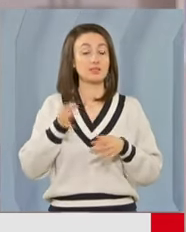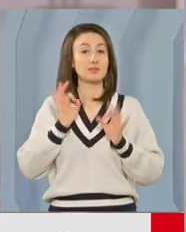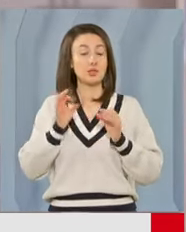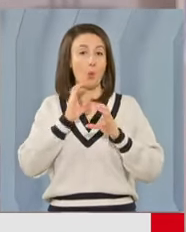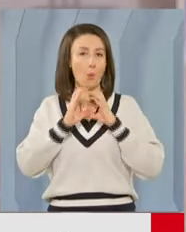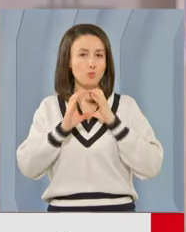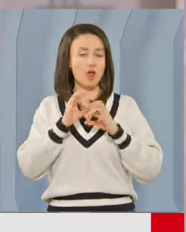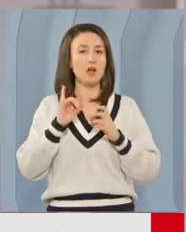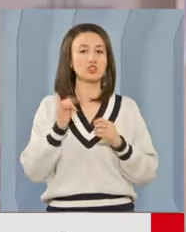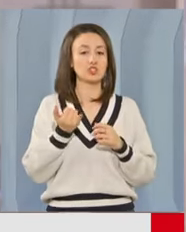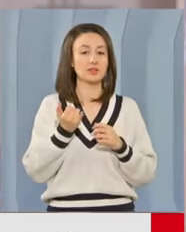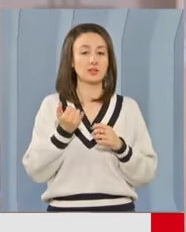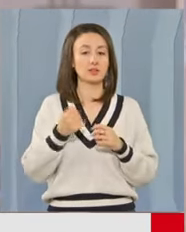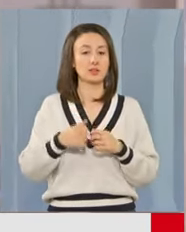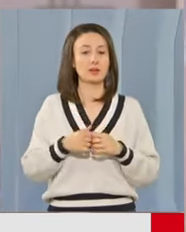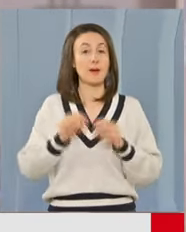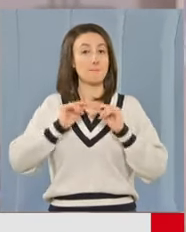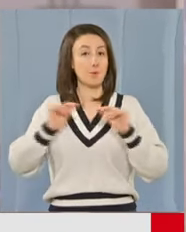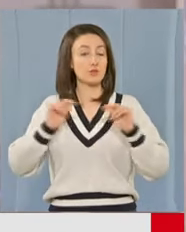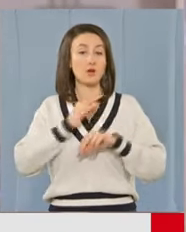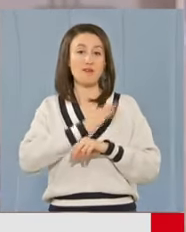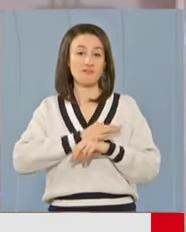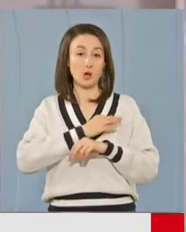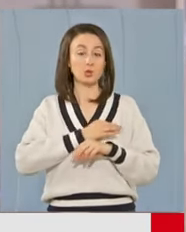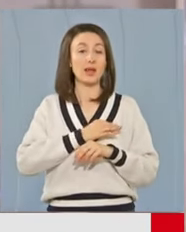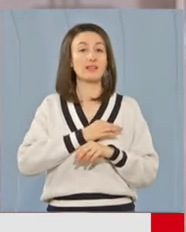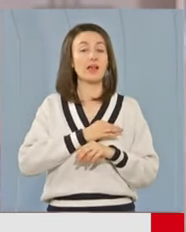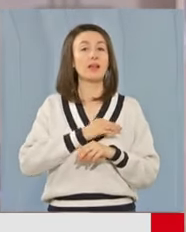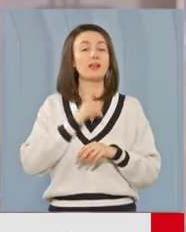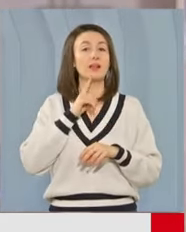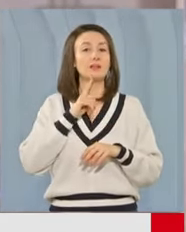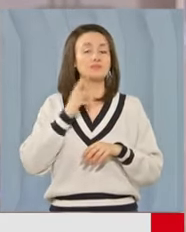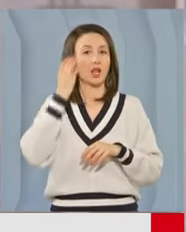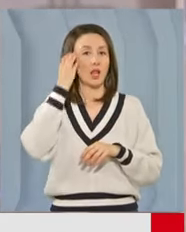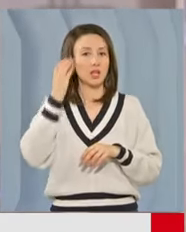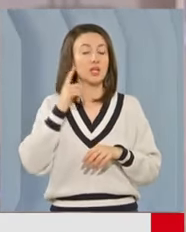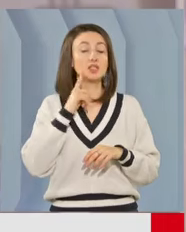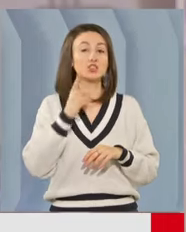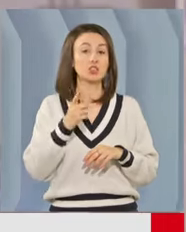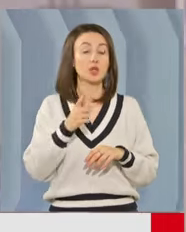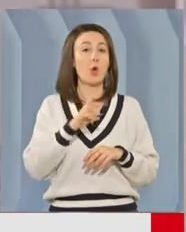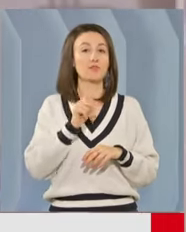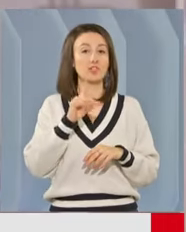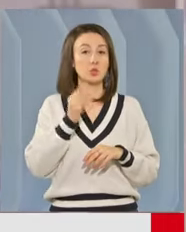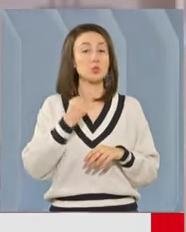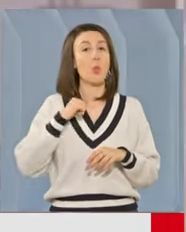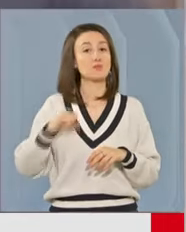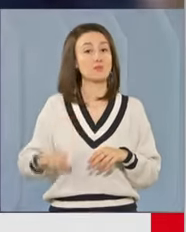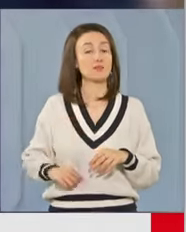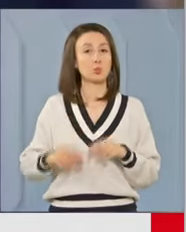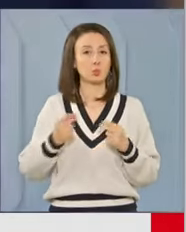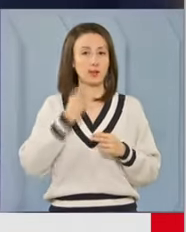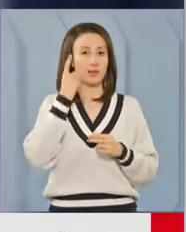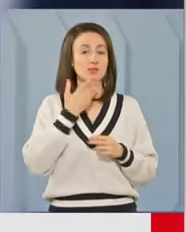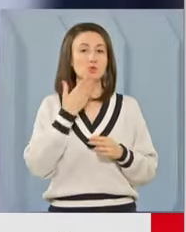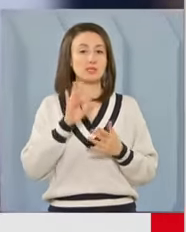comunicare și de asemenea profesor la Facultatea de Litere Specializarea jurnalist din cadrul Universității din Constanța Bună dimineața Mulțumesc